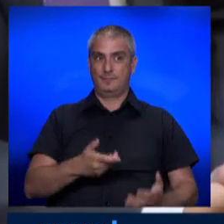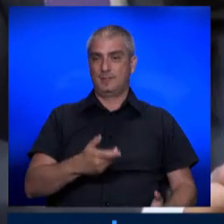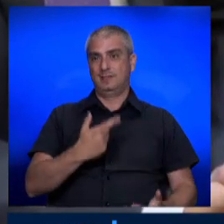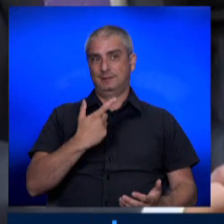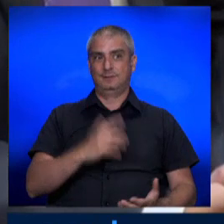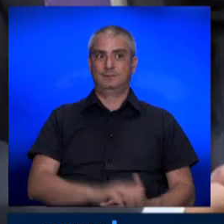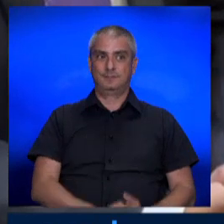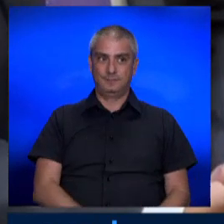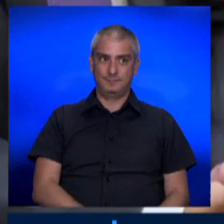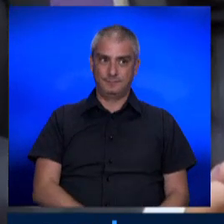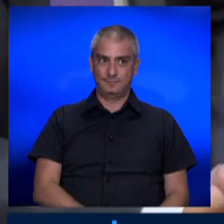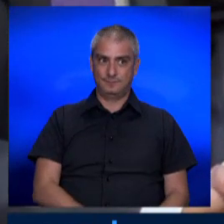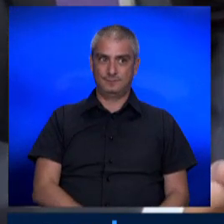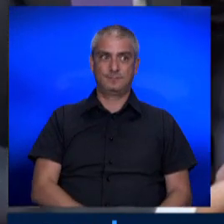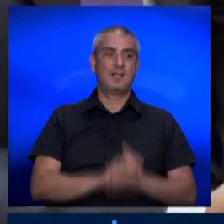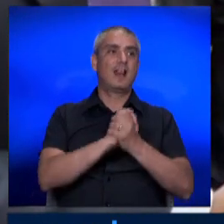extending.